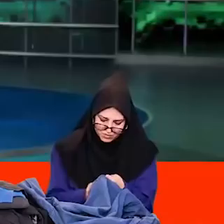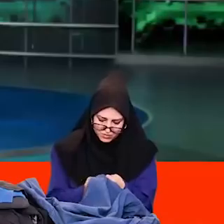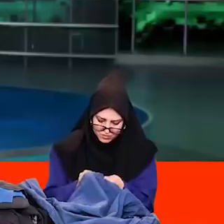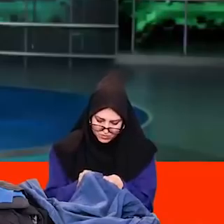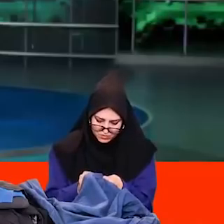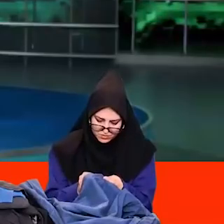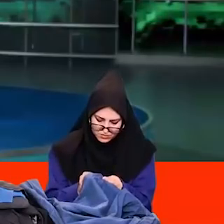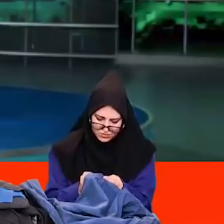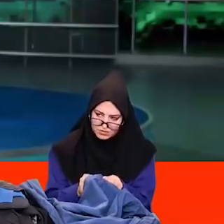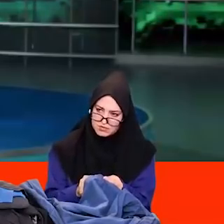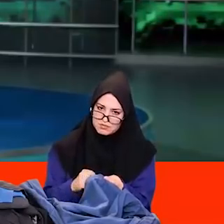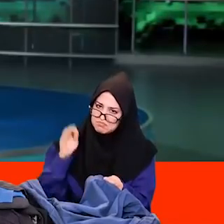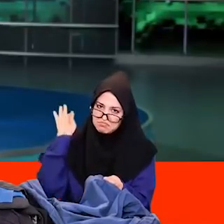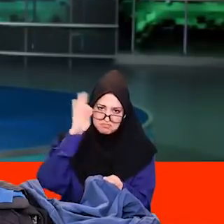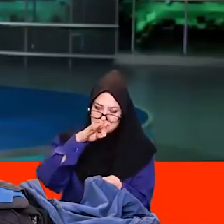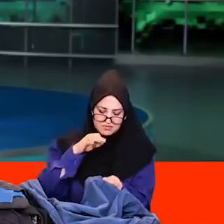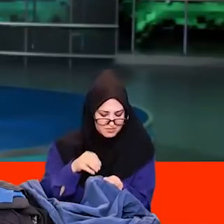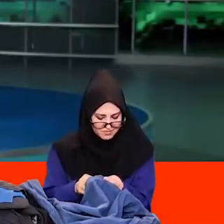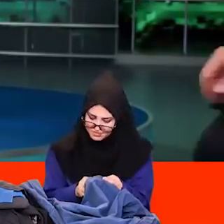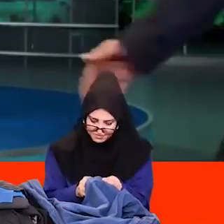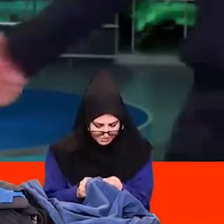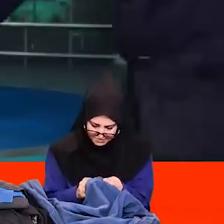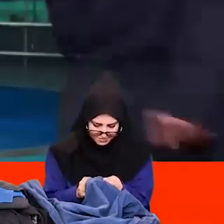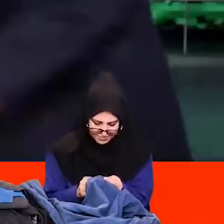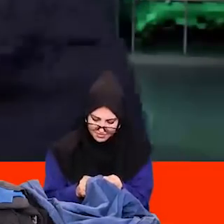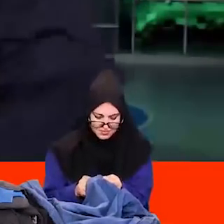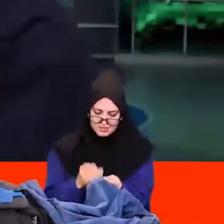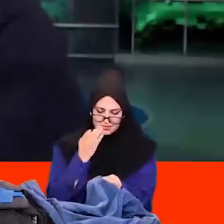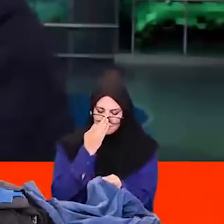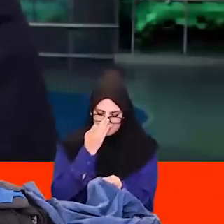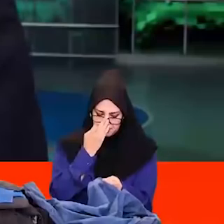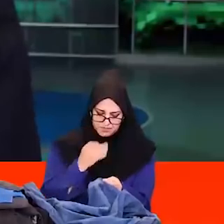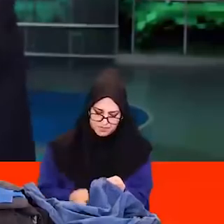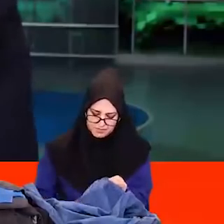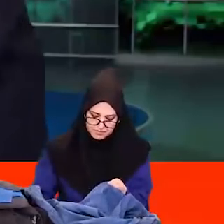تحریک شده. ببخشید آقا، پاشو بینم این چه خبره. پاشو.